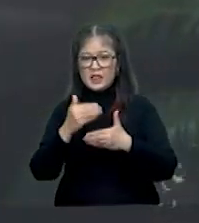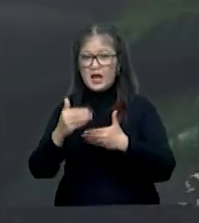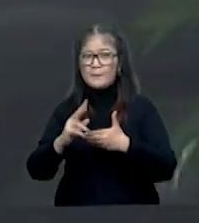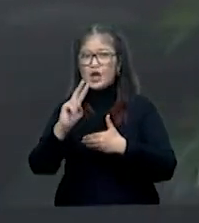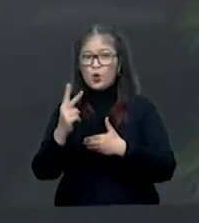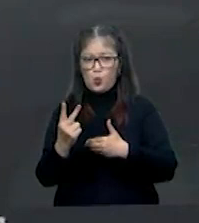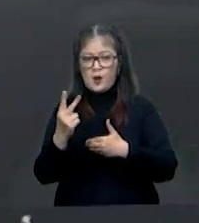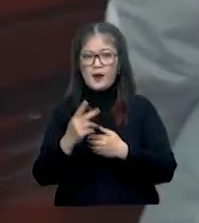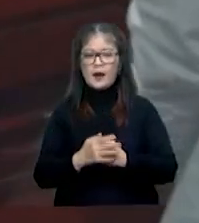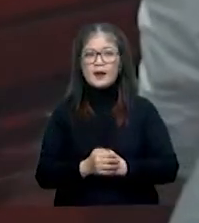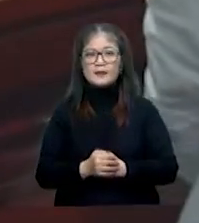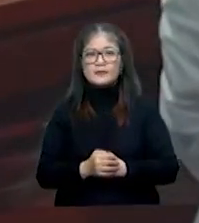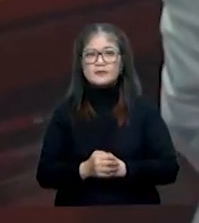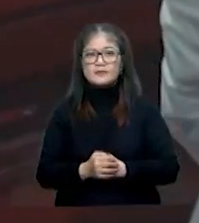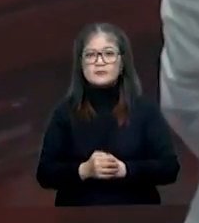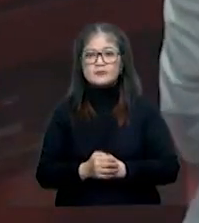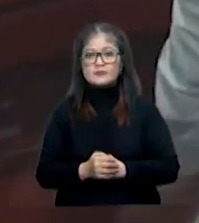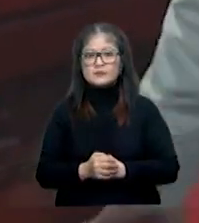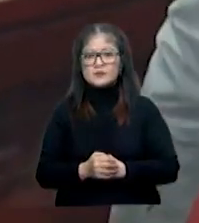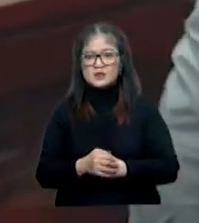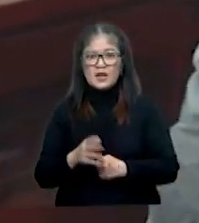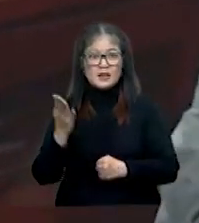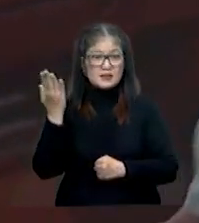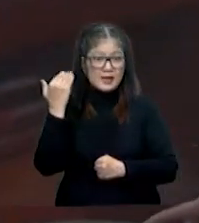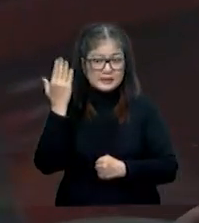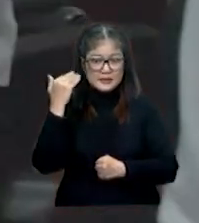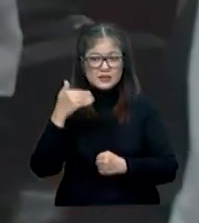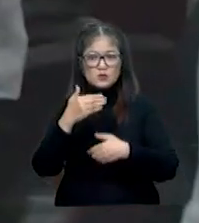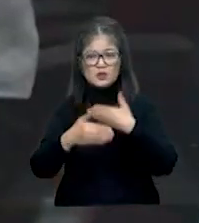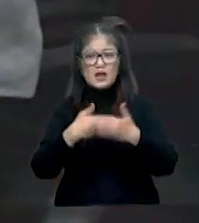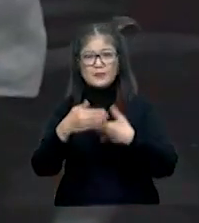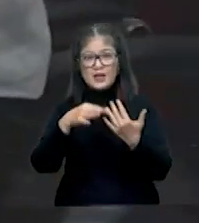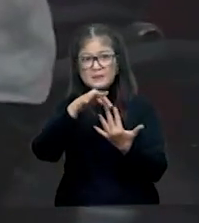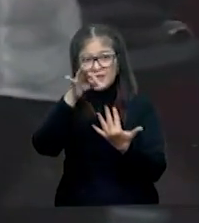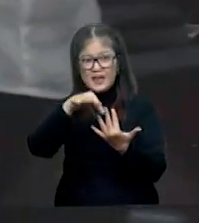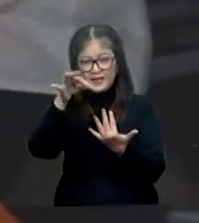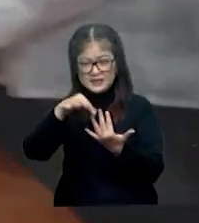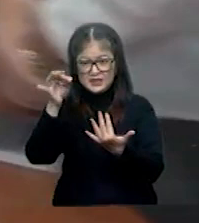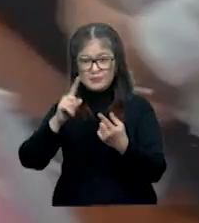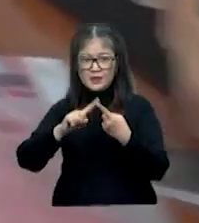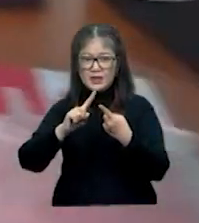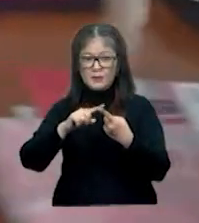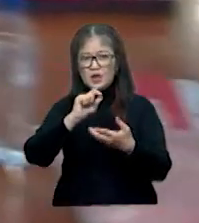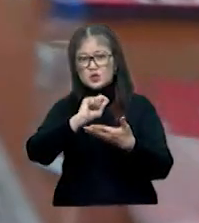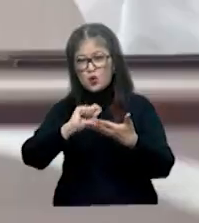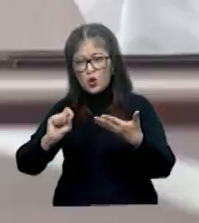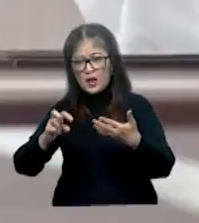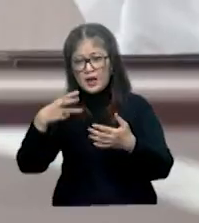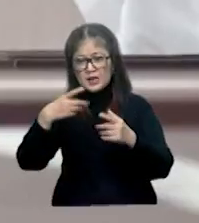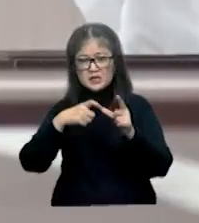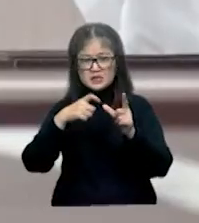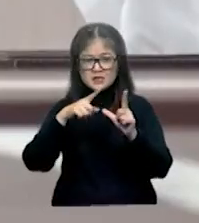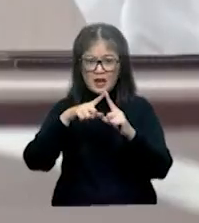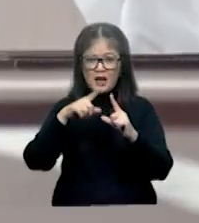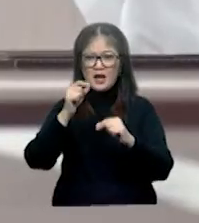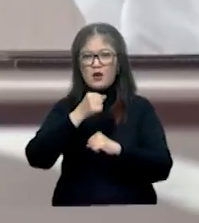pendaftar. Berbagai tahapan seleksi dijalani para peserta mulai dari tahapan menulis esai hingga wawancara. Putra-putri terbaik yang